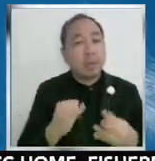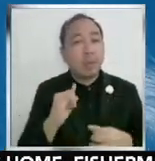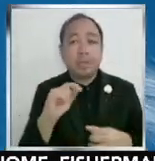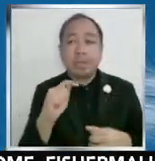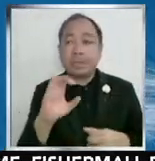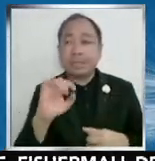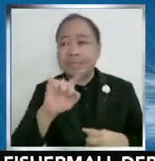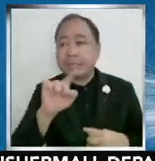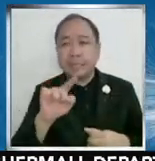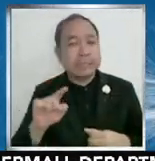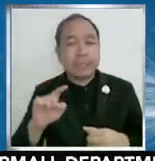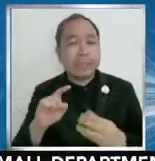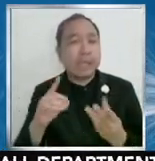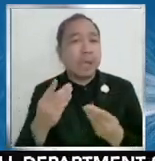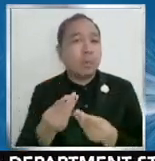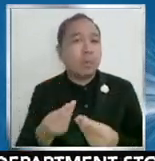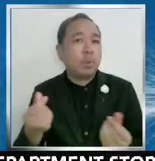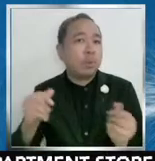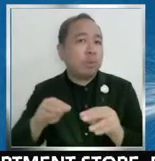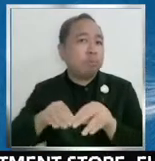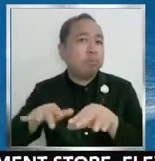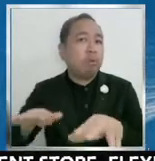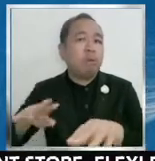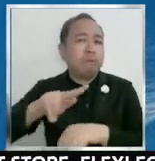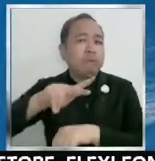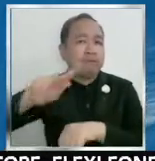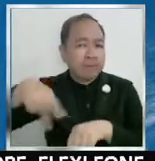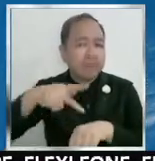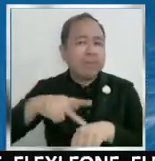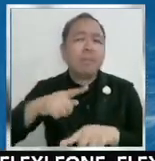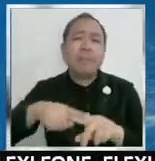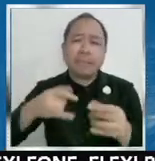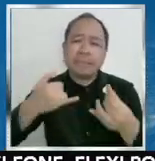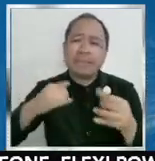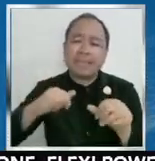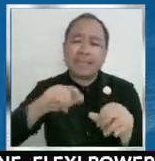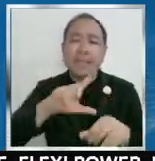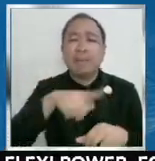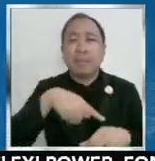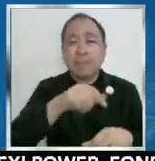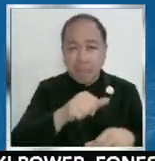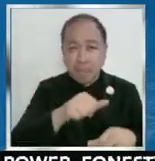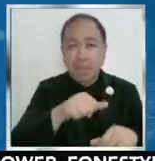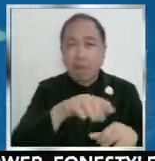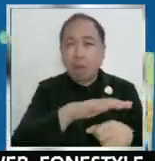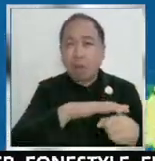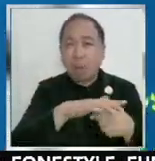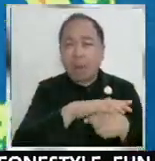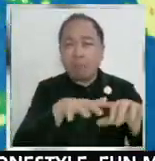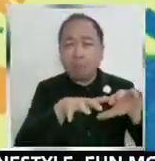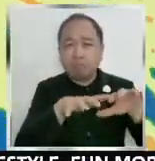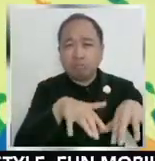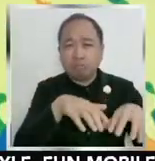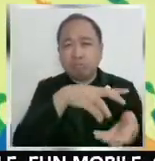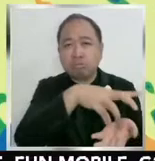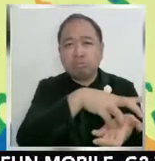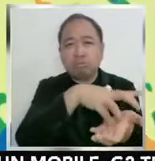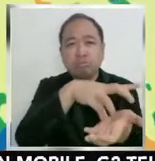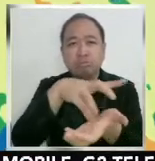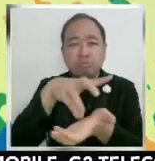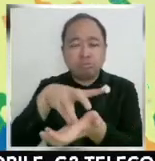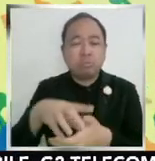habagat sa anumang bahagi ng bansa. Pero magpapaulan ang LPA at localized thunderstorms. Base sa datos ng Metro